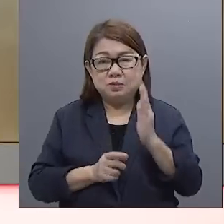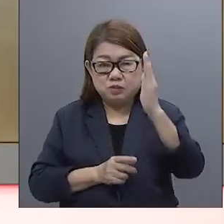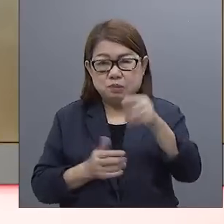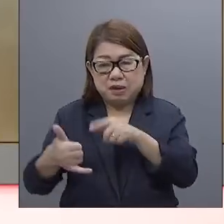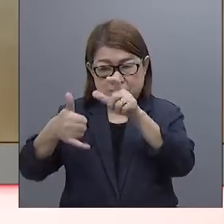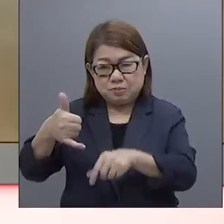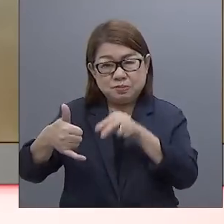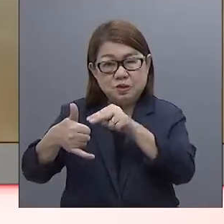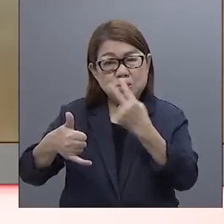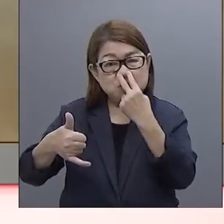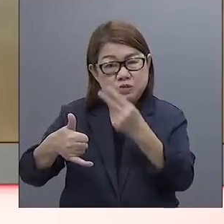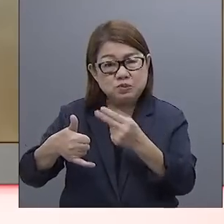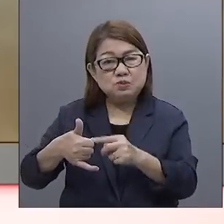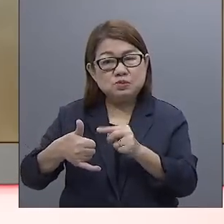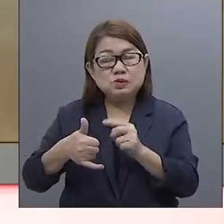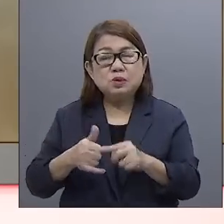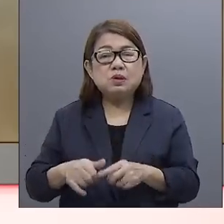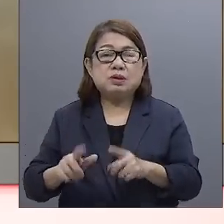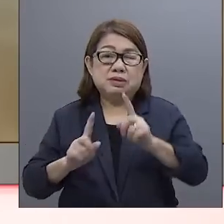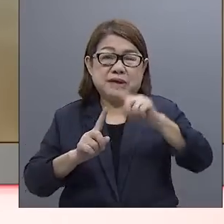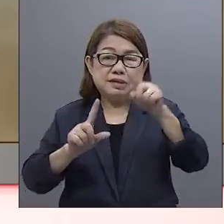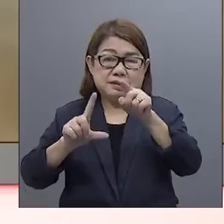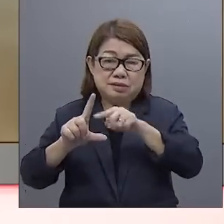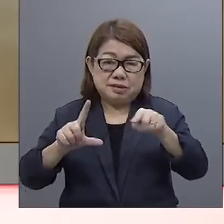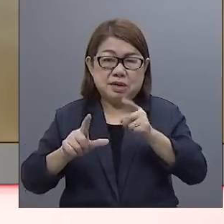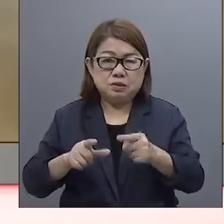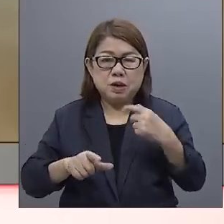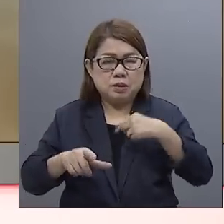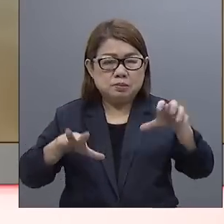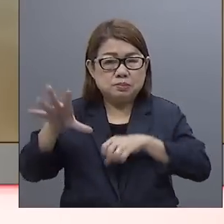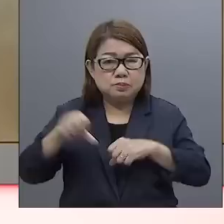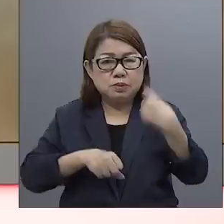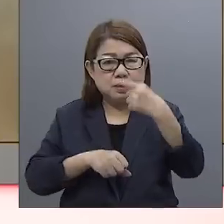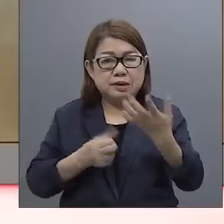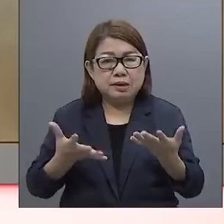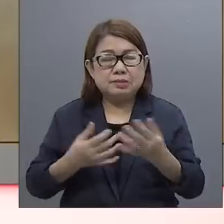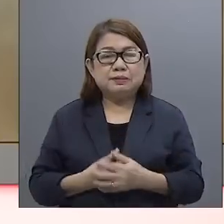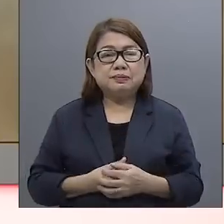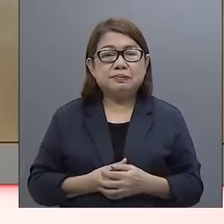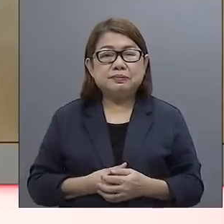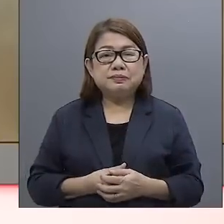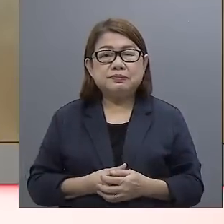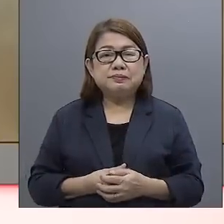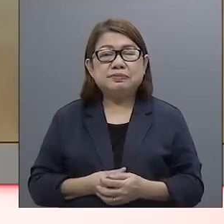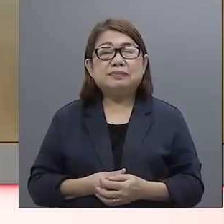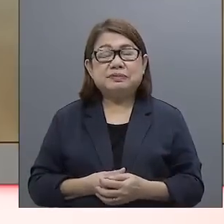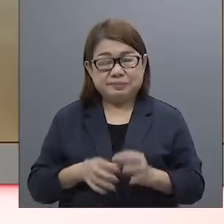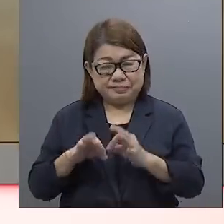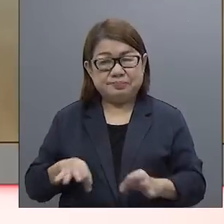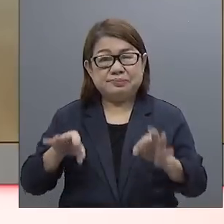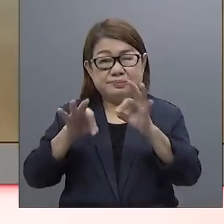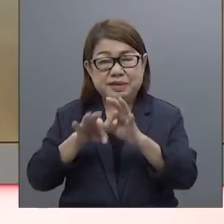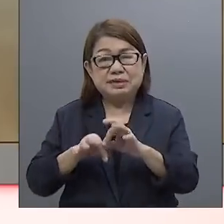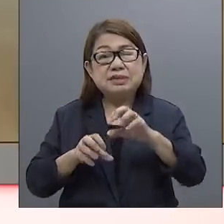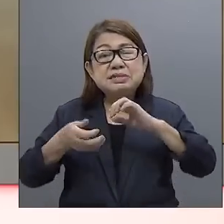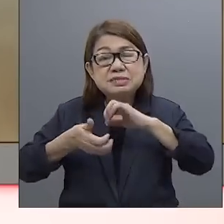าดูการจัดตั้งรัฐบาลของพรรคอันดับหนึ่งในสนามเลือกตั้งนั่นก็คือก้าวไกลนั่นแหละค่ะโดยเฉพาะ MOU พรรคร่วมรัฐบ